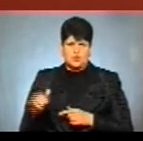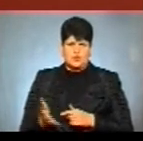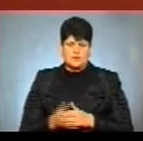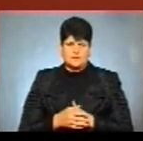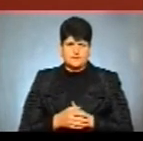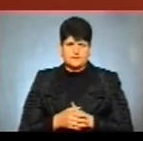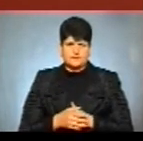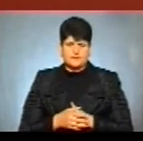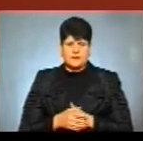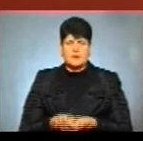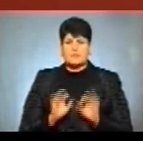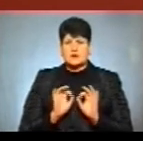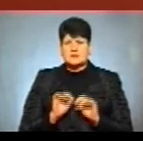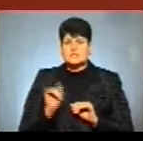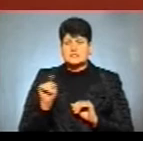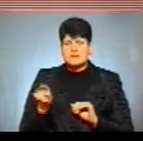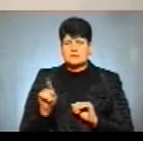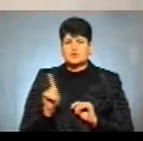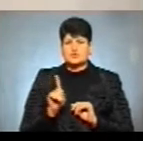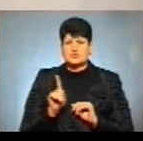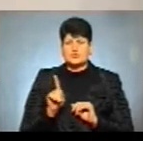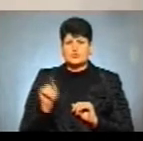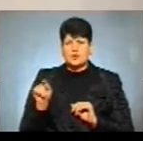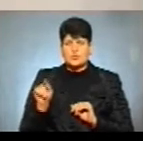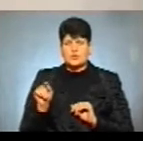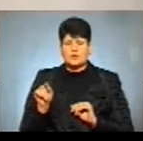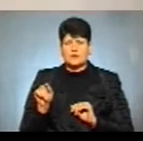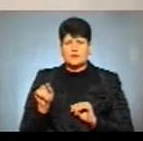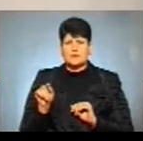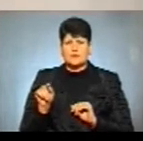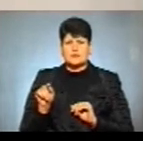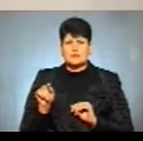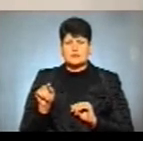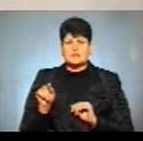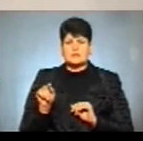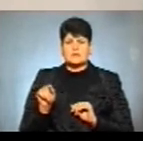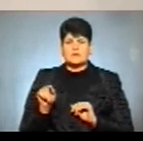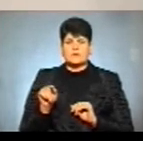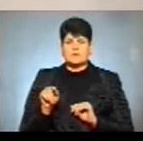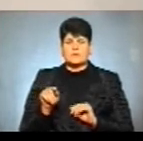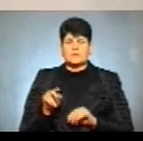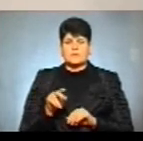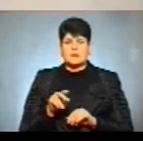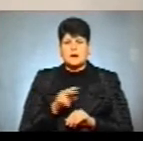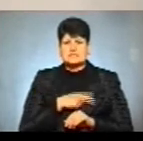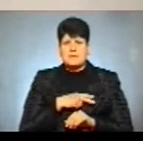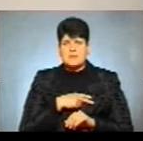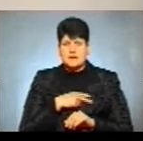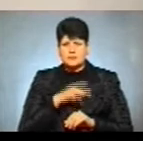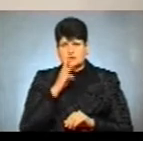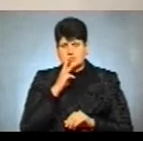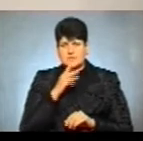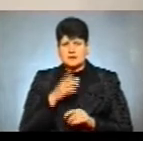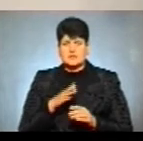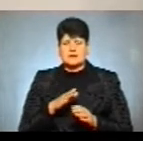самого. Пояснюється це тим, що його преміюється все інше за рахунок премій до заробітної плати.